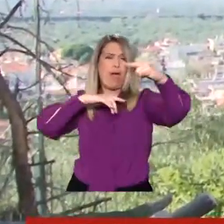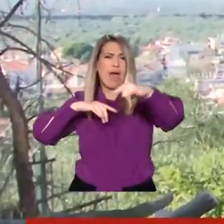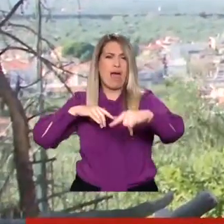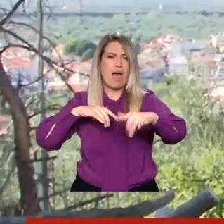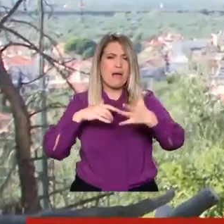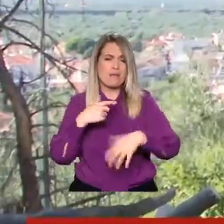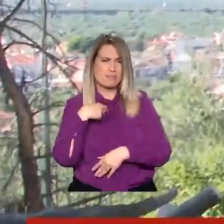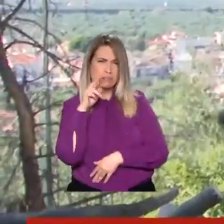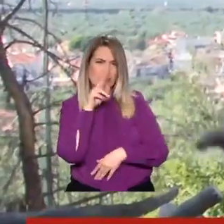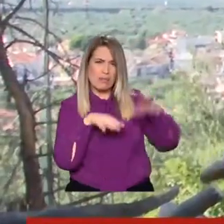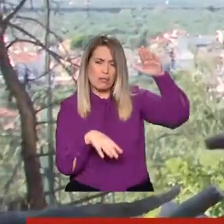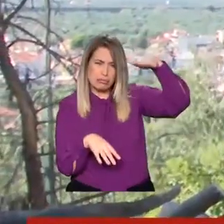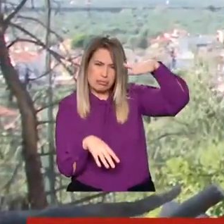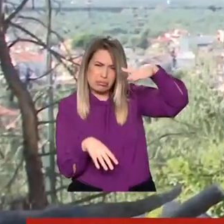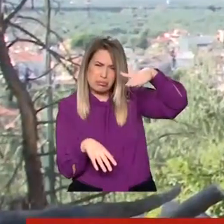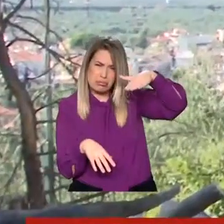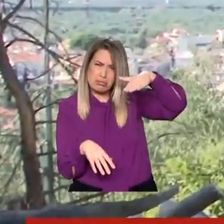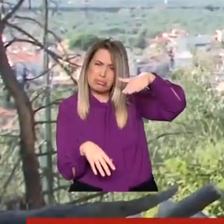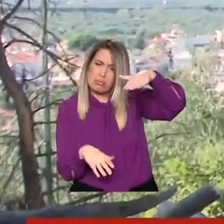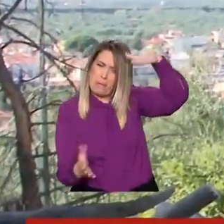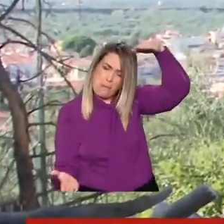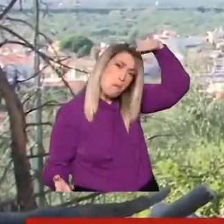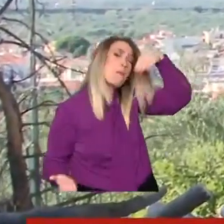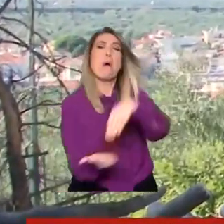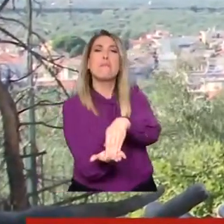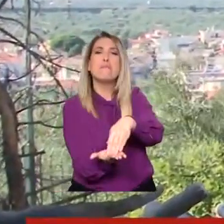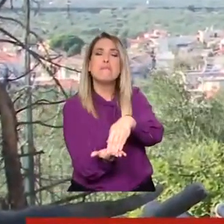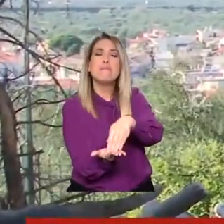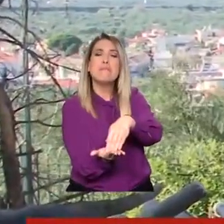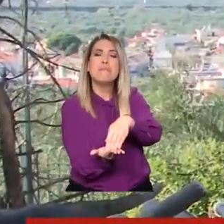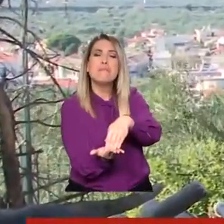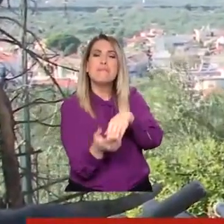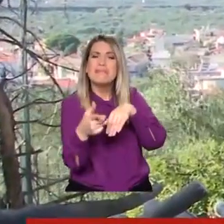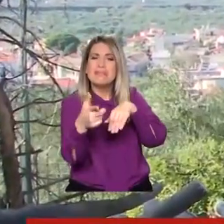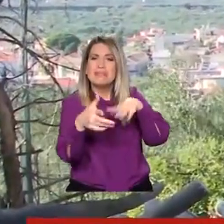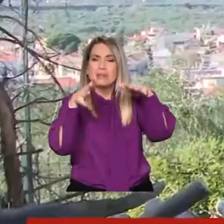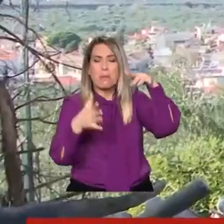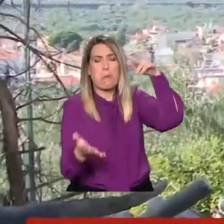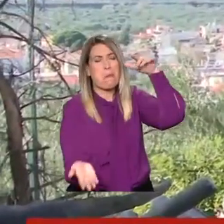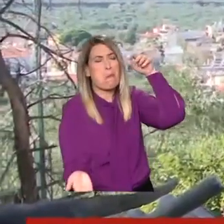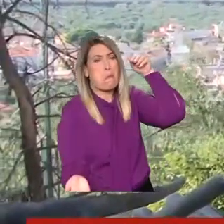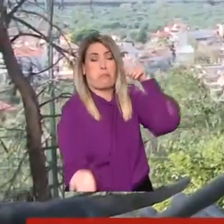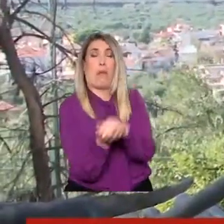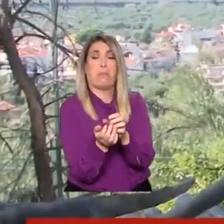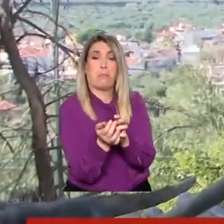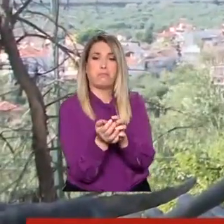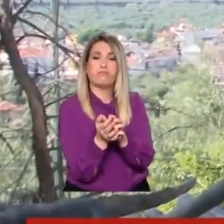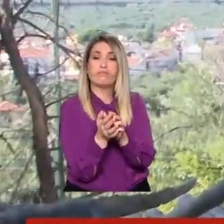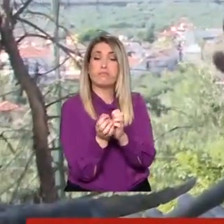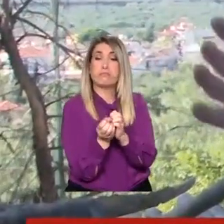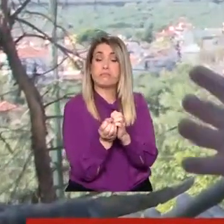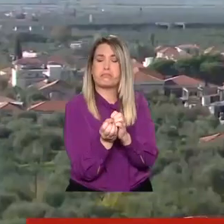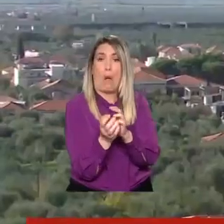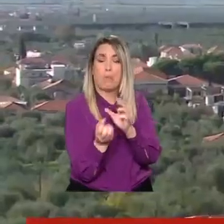Καθώς κατέβηκε προς τα κάτω, έσκασε αμέσως μετά τα κτίρια, δεν ξέρω να τα βλέπετε, αμέσως μετά τα κτίρια, έσκασε το αεροπλάνο, έγινε μια τεράστια